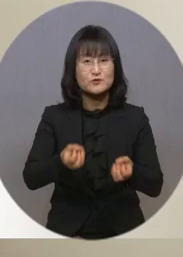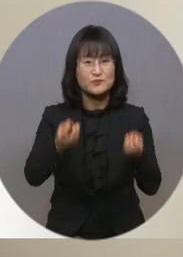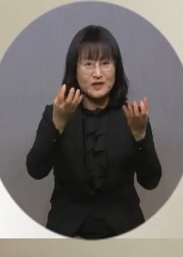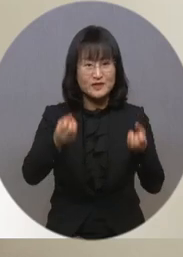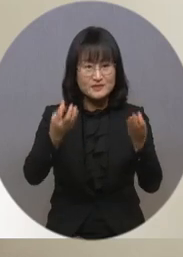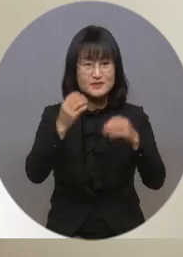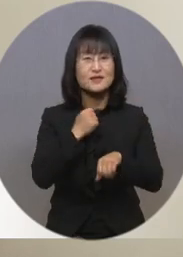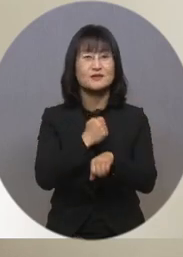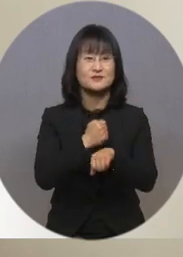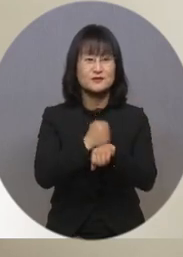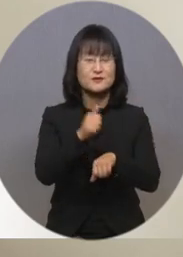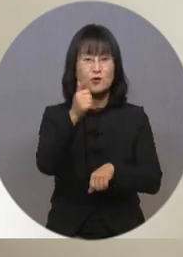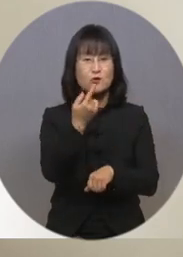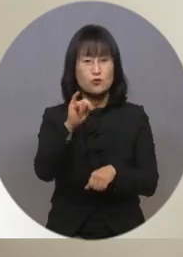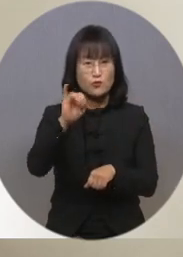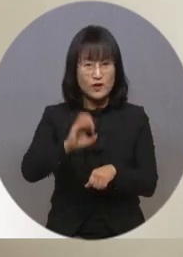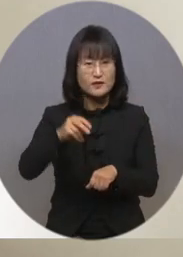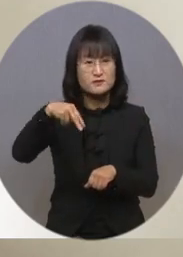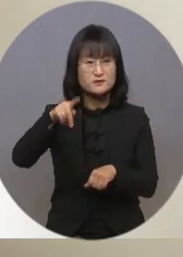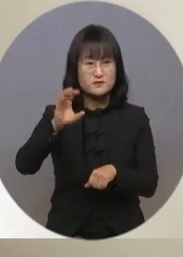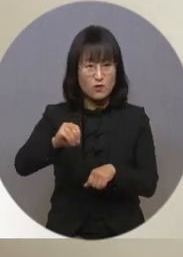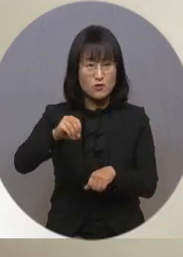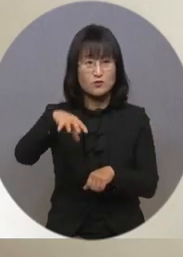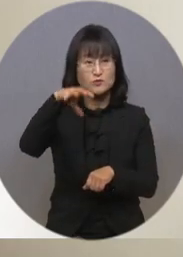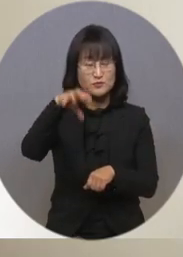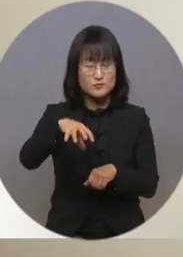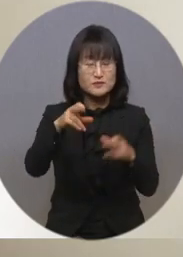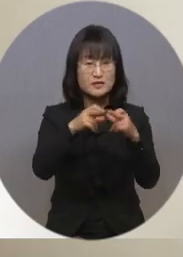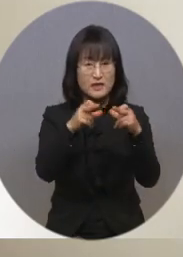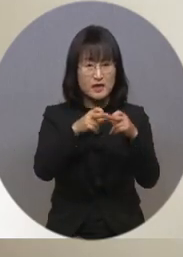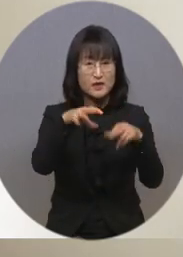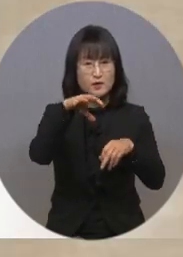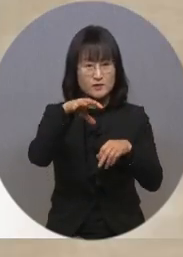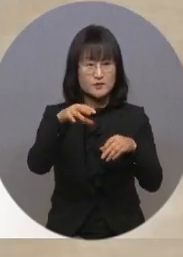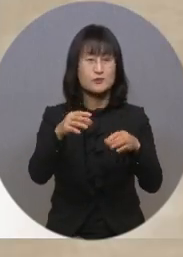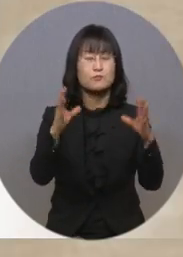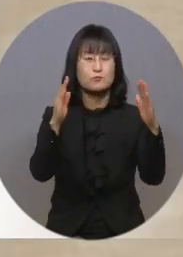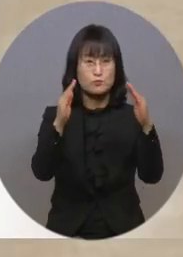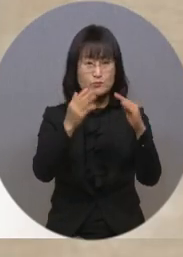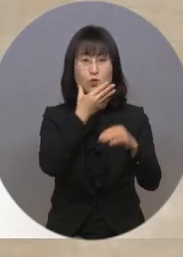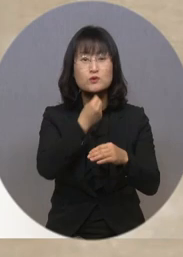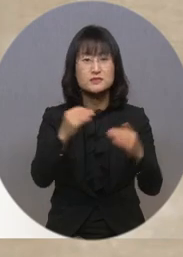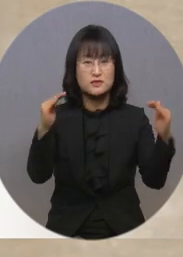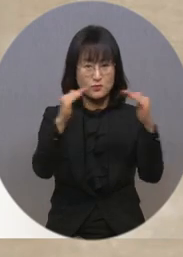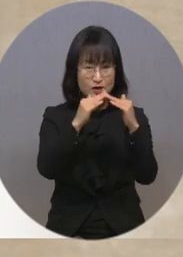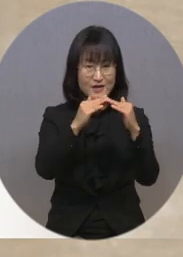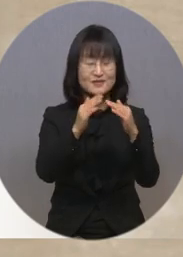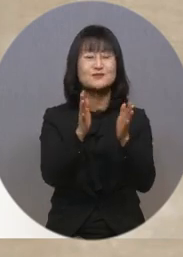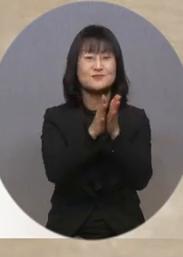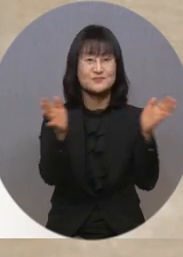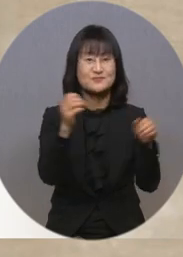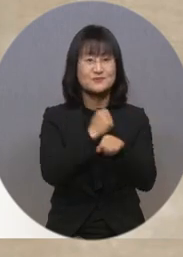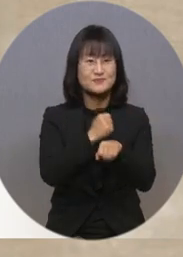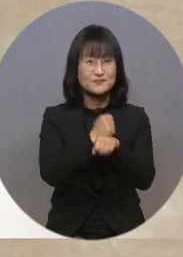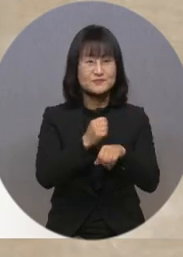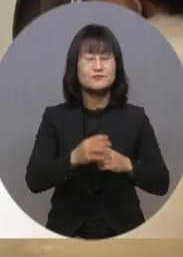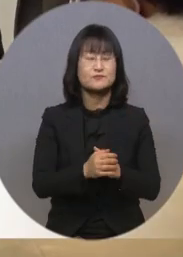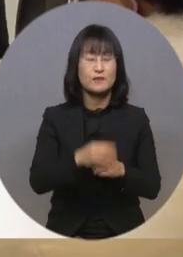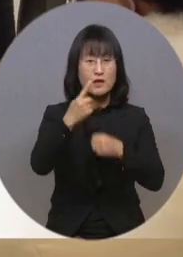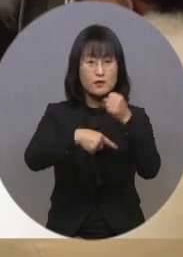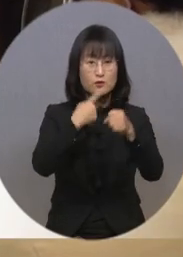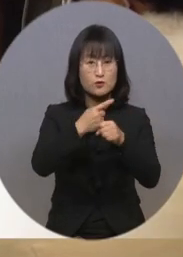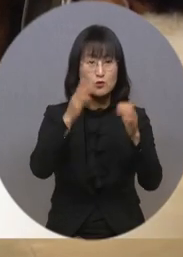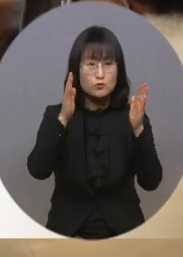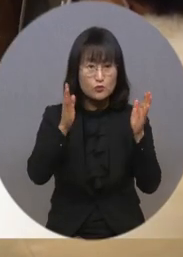28일까지 횡성군청과 횡성군 장애인회관에서 열렸습니다. 이번 전시회에서는 1년간